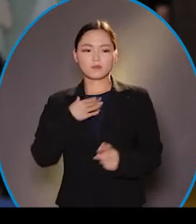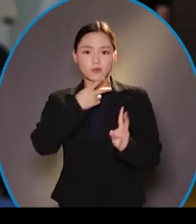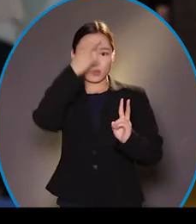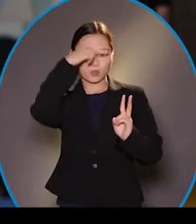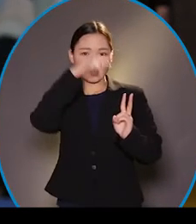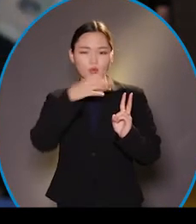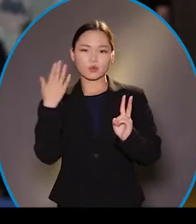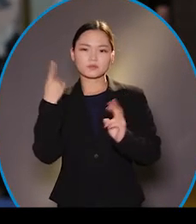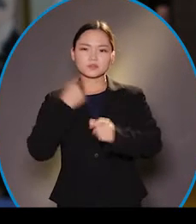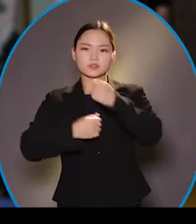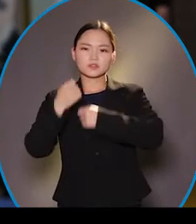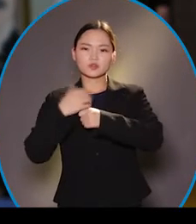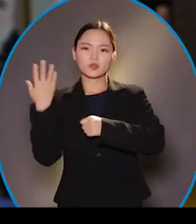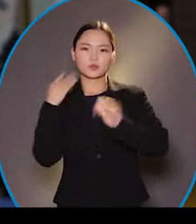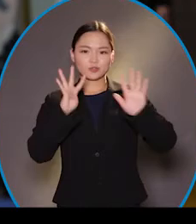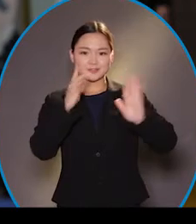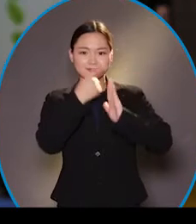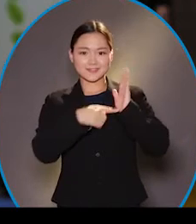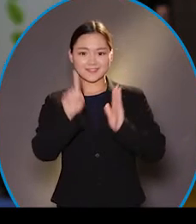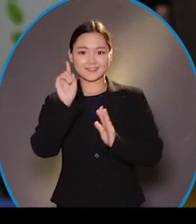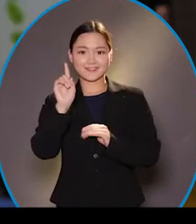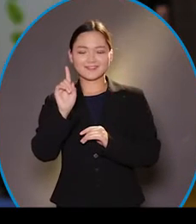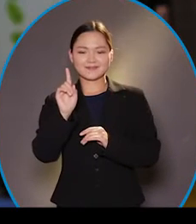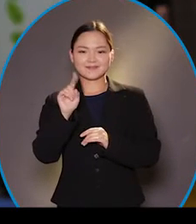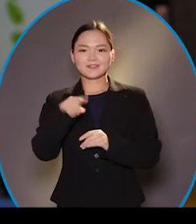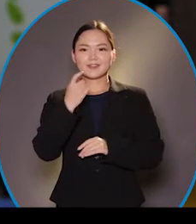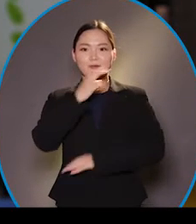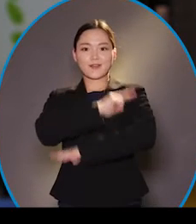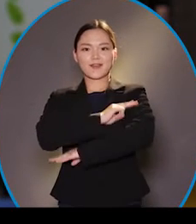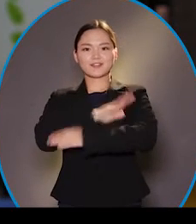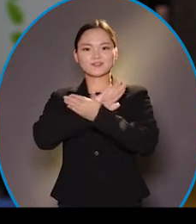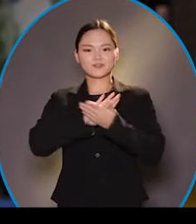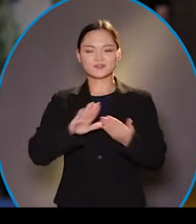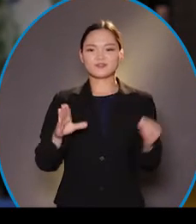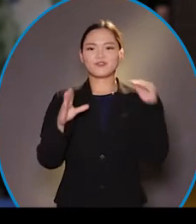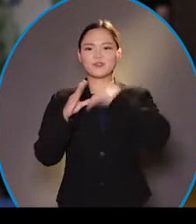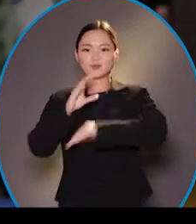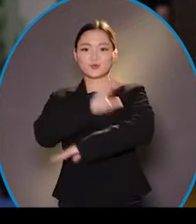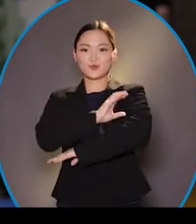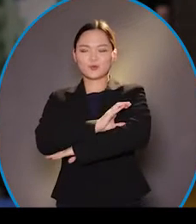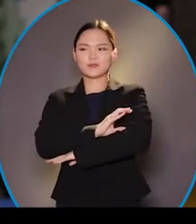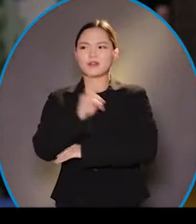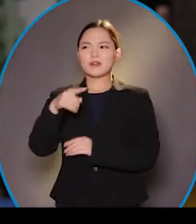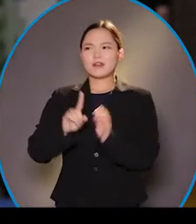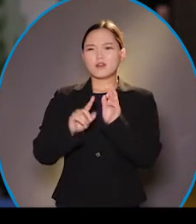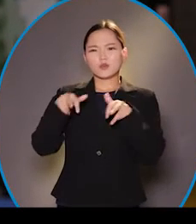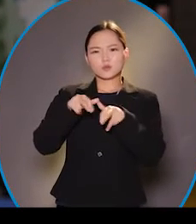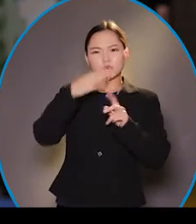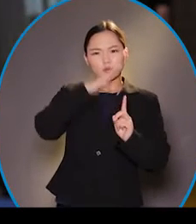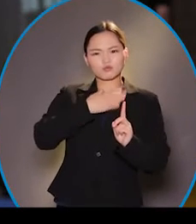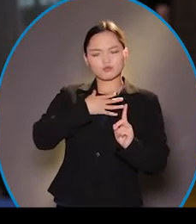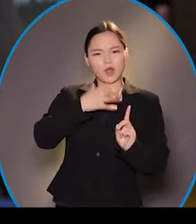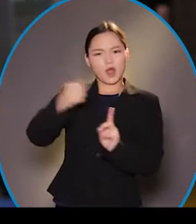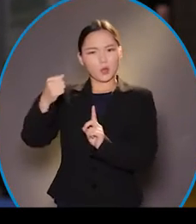нодлон өнгөрсөн жилдээ 17 оны 9 сарын 1-нд 1-р ангид орсон. Анх ороход нь хөгжлийн бэрхшээлтэй хүүхдийг